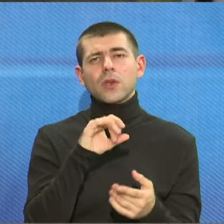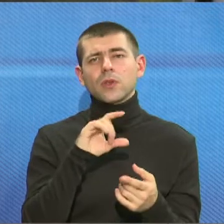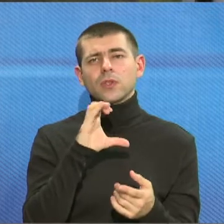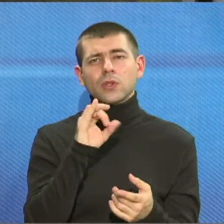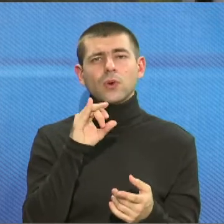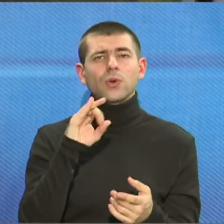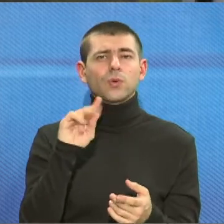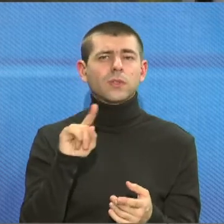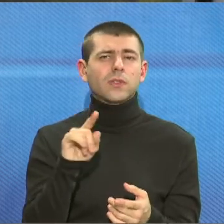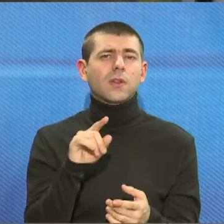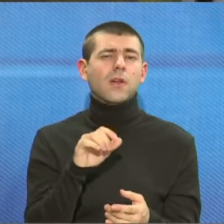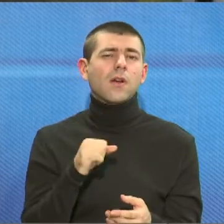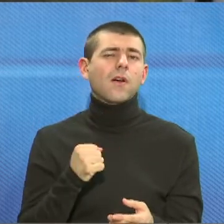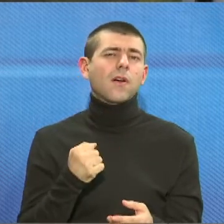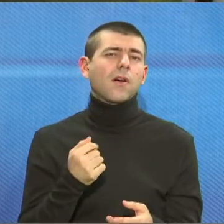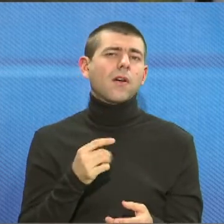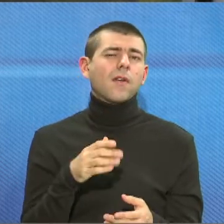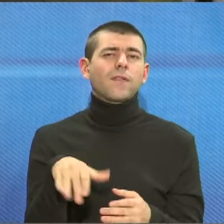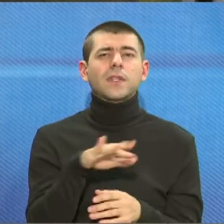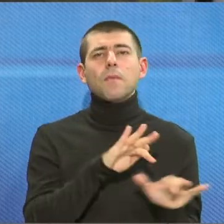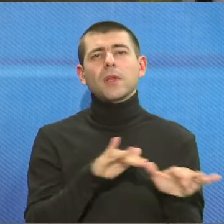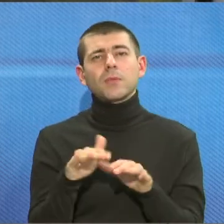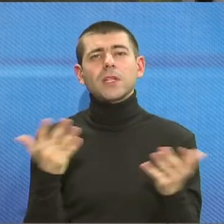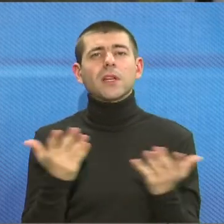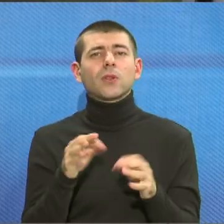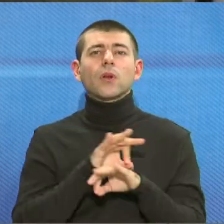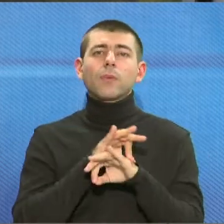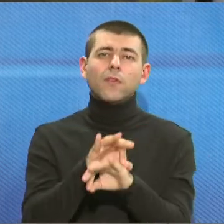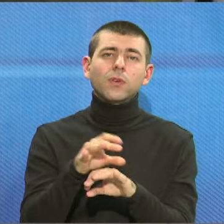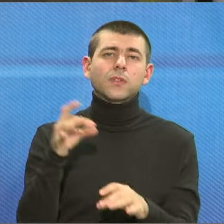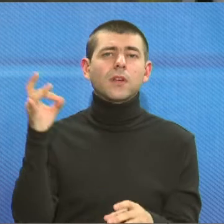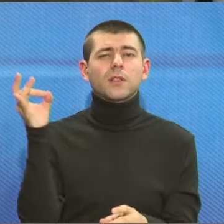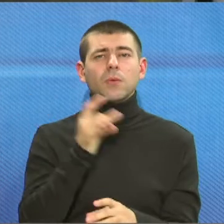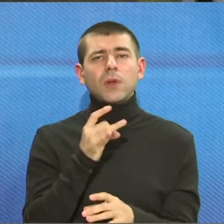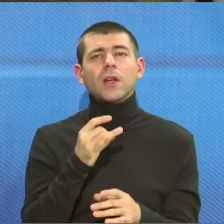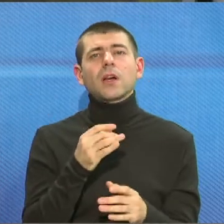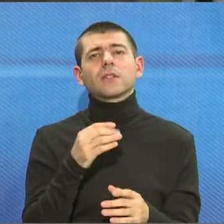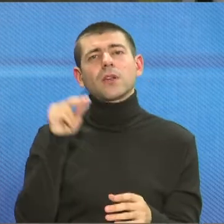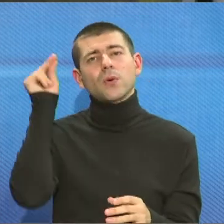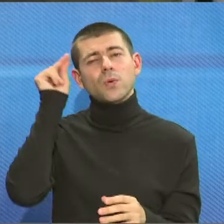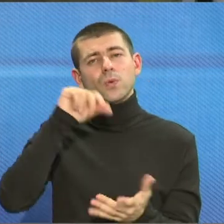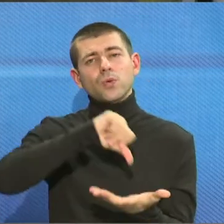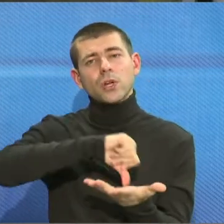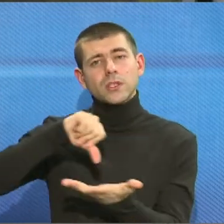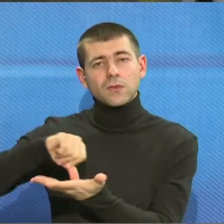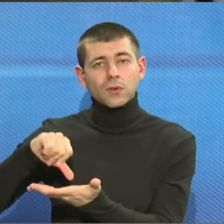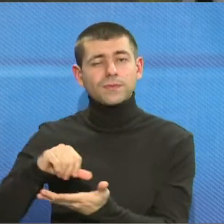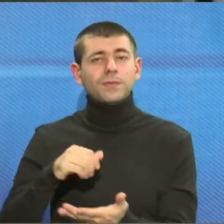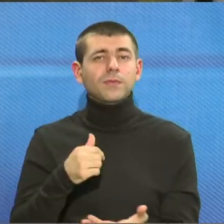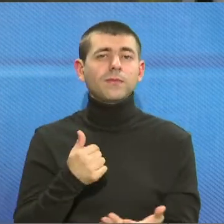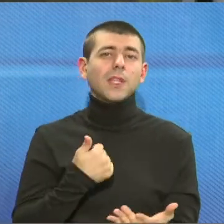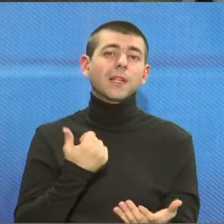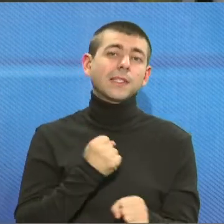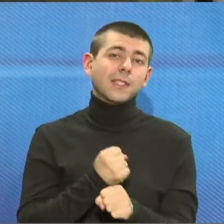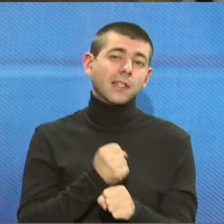Гродно. Все мероприятия, которые проводит Республиканский союз военных моряков, участвую. Делал